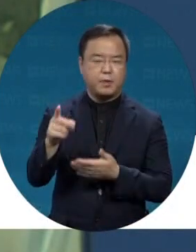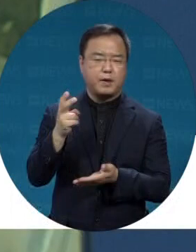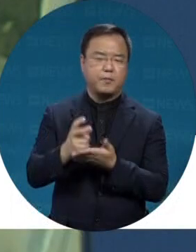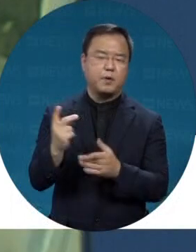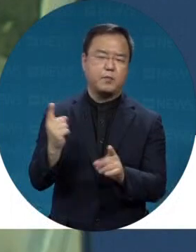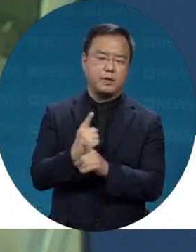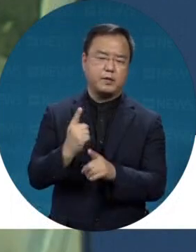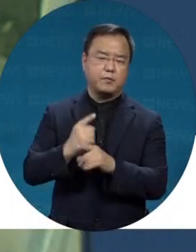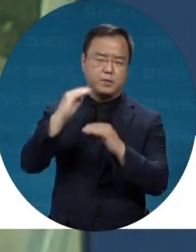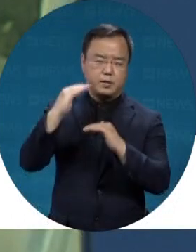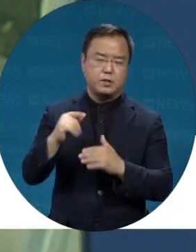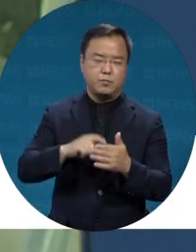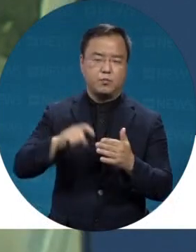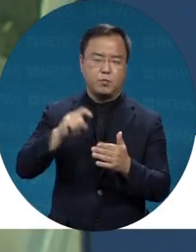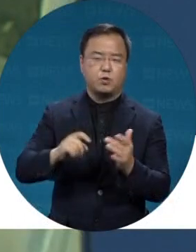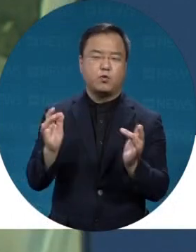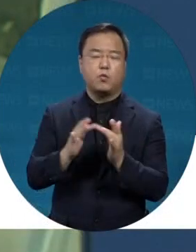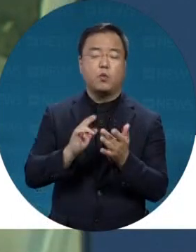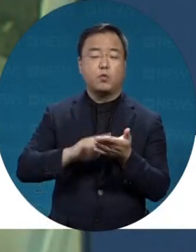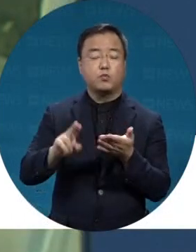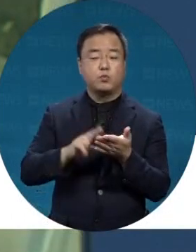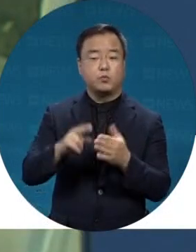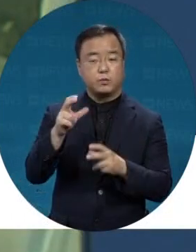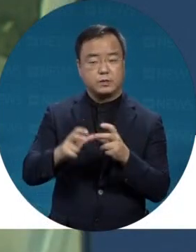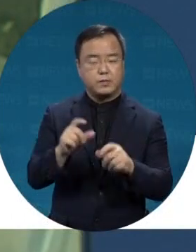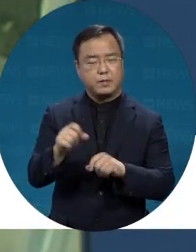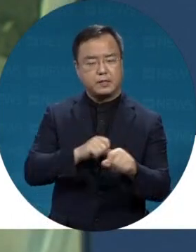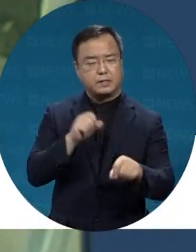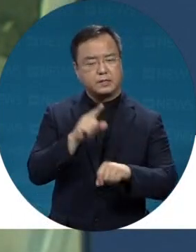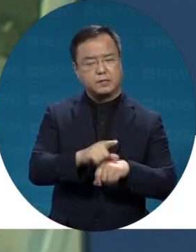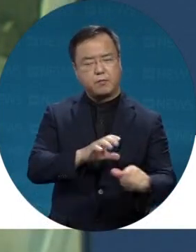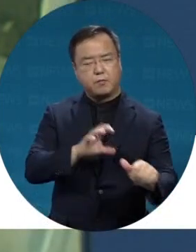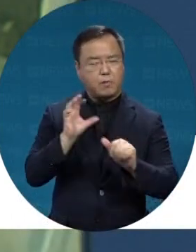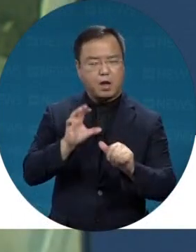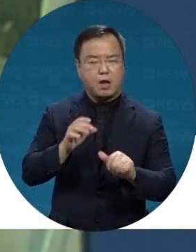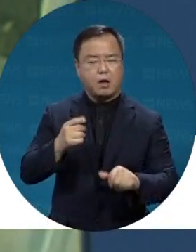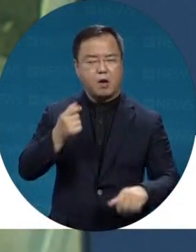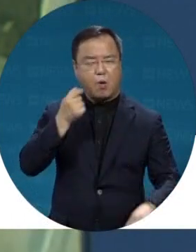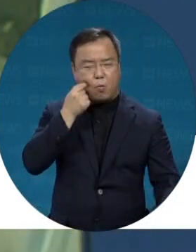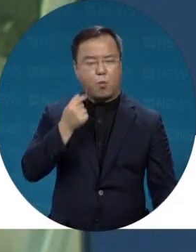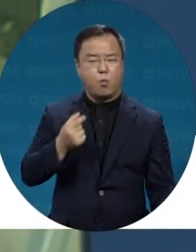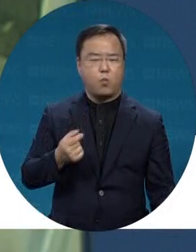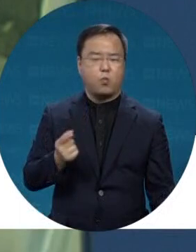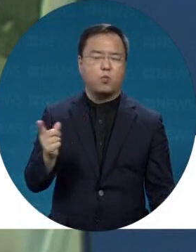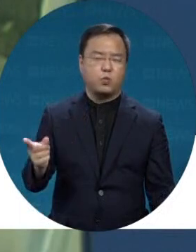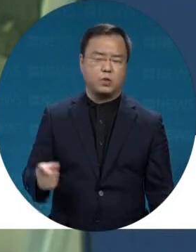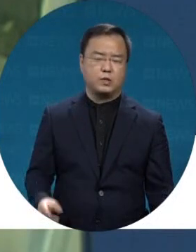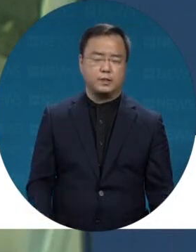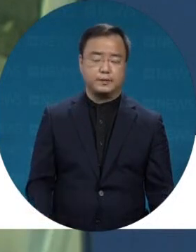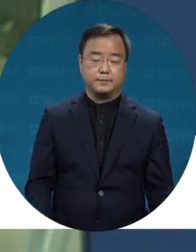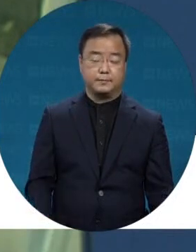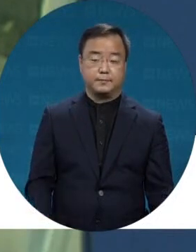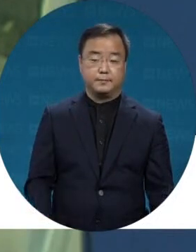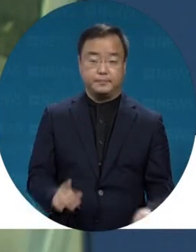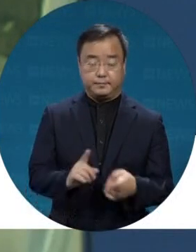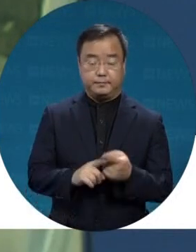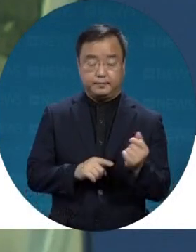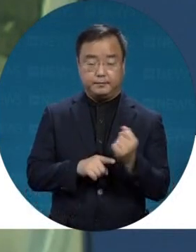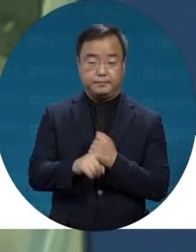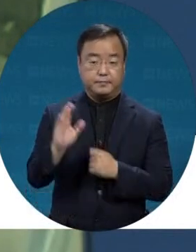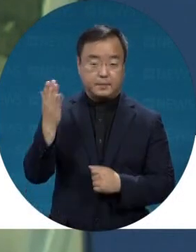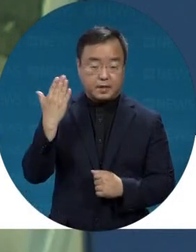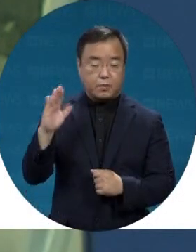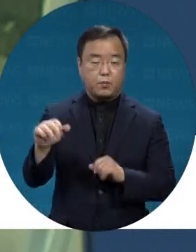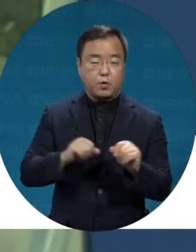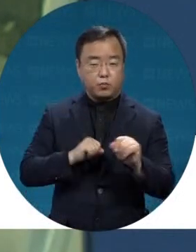자체의이 웹툰 산업에 대한 어떤 특징이 반영되지가 못했다고 보셔도 될 거 같습니다 그래서 최근에 어떤